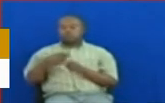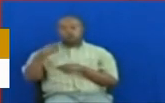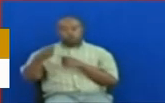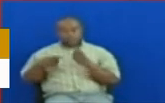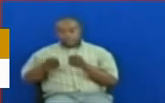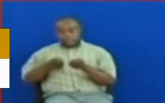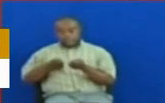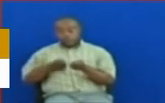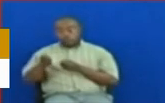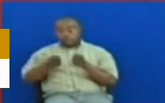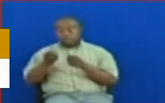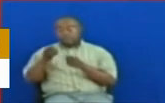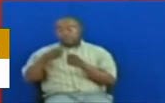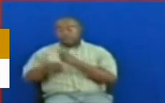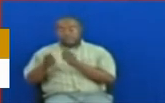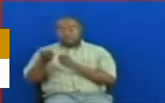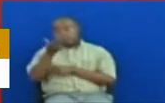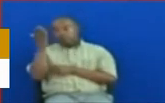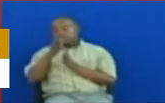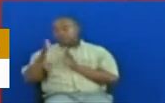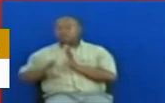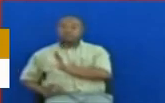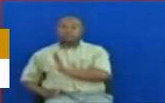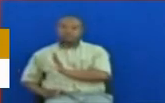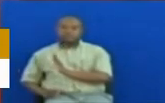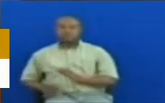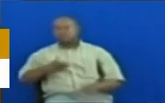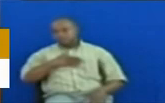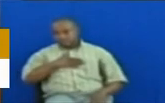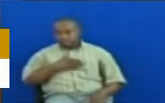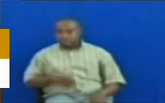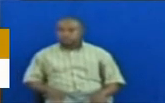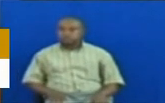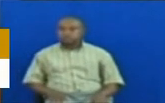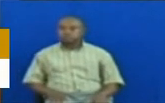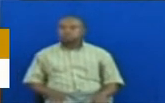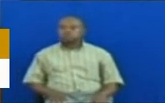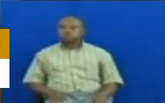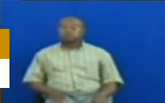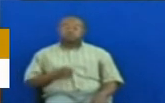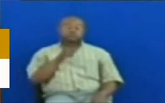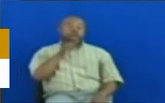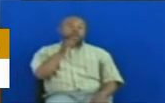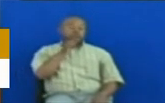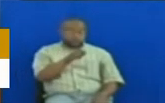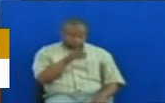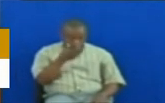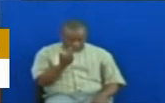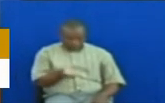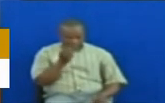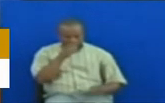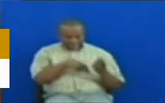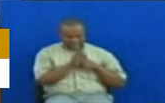mambo mengine kwa position hizo. Asante Mheshimiwa Waziri, uko sahihi. Huu ni utumishi ndani ya utumishi tu, huko